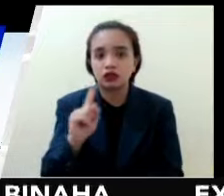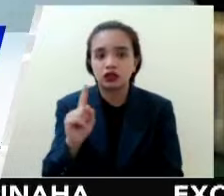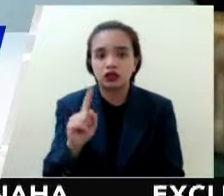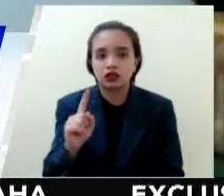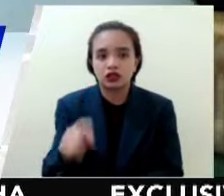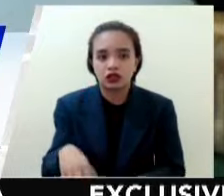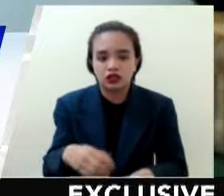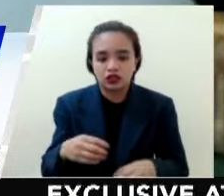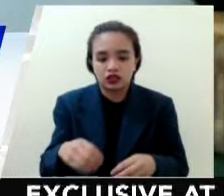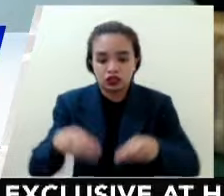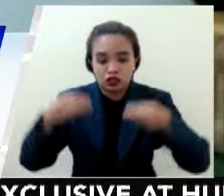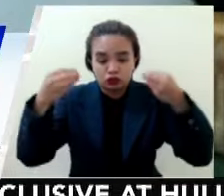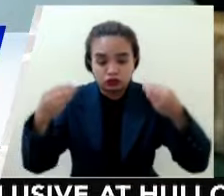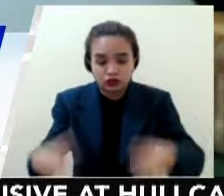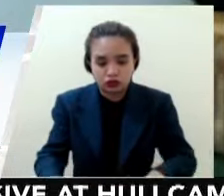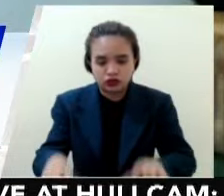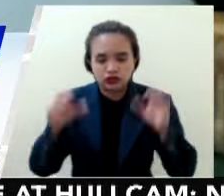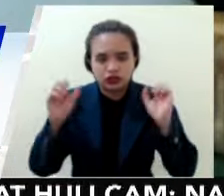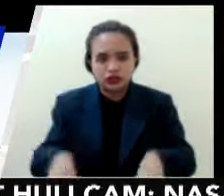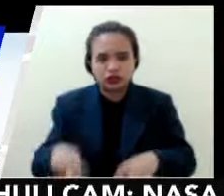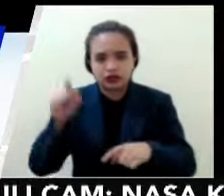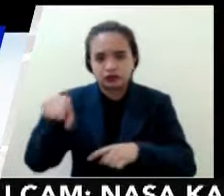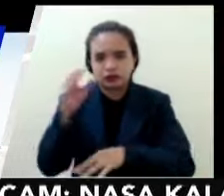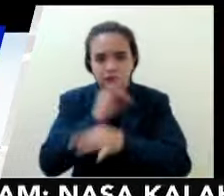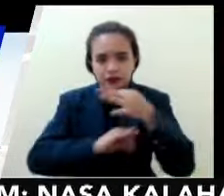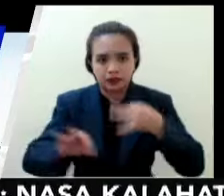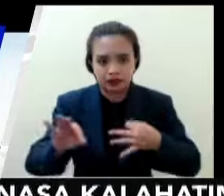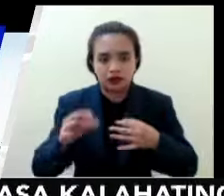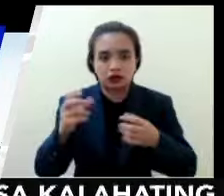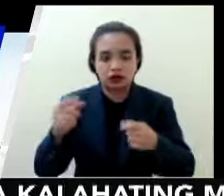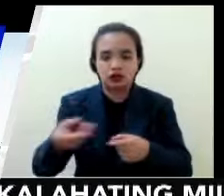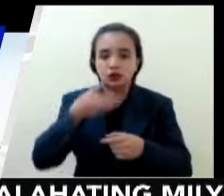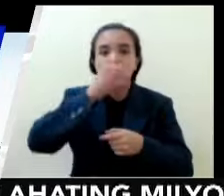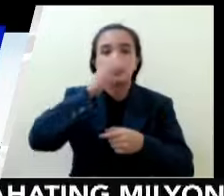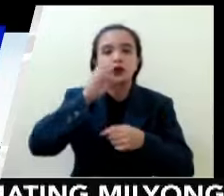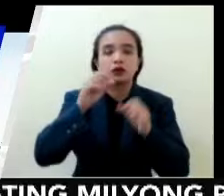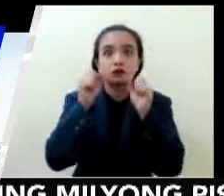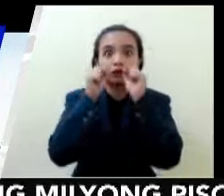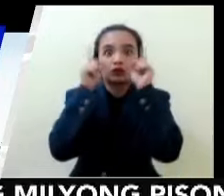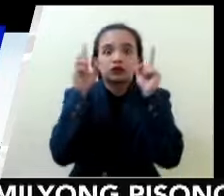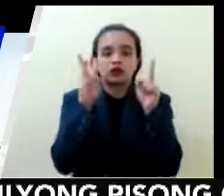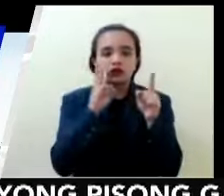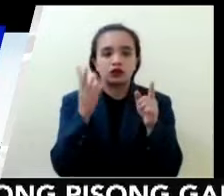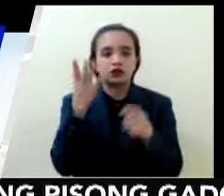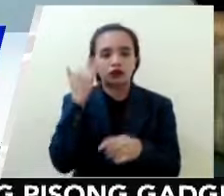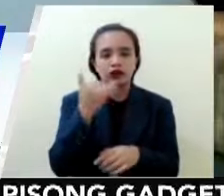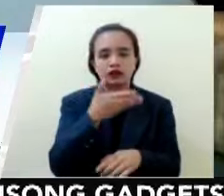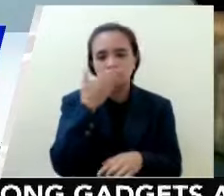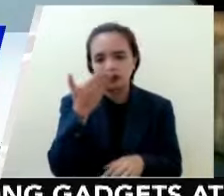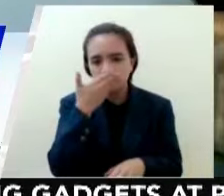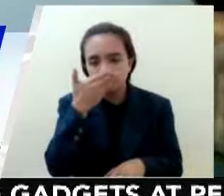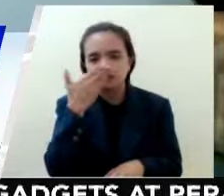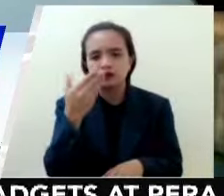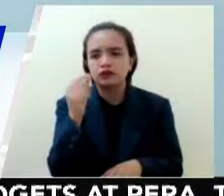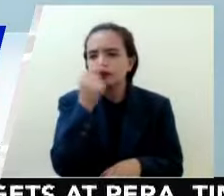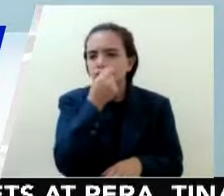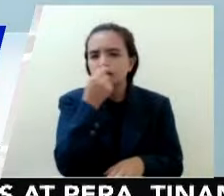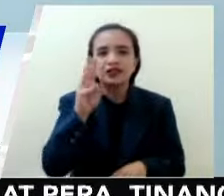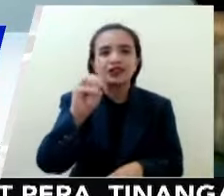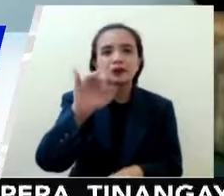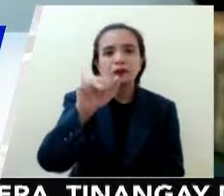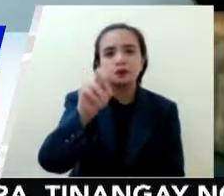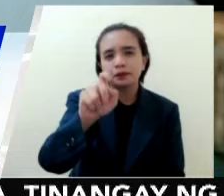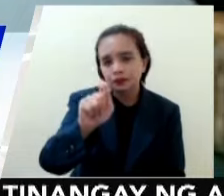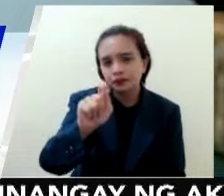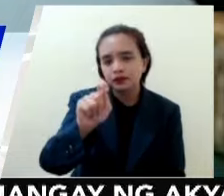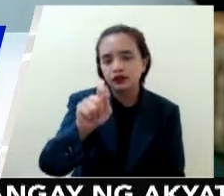kanyang katawan. Nakakatulong din kasi ito ng pagising ng diwa. Yung sa pag-amoy ng parang mga liniments o yung mga menthol, right after kasi ng incident, pumunta